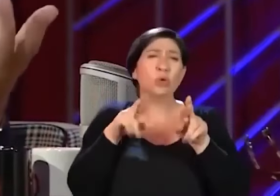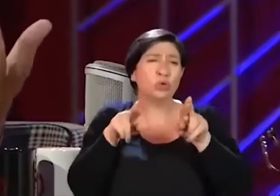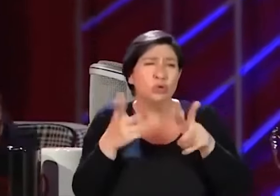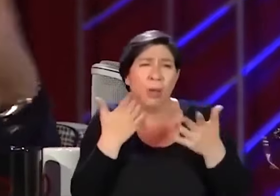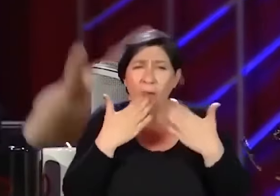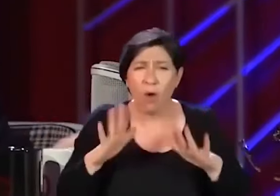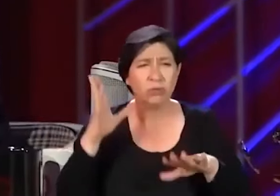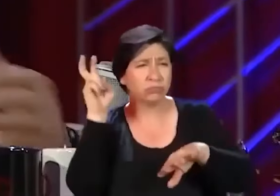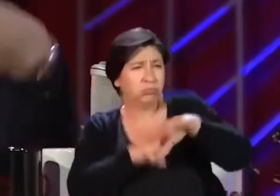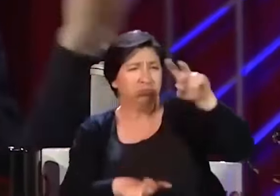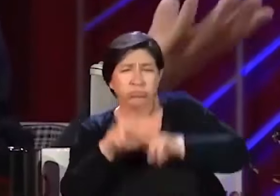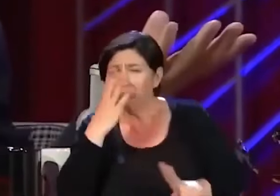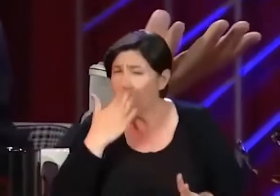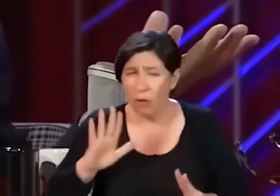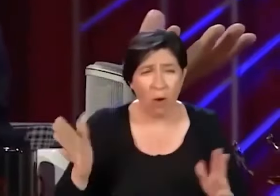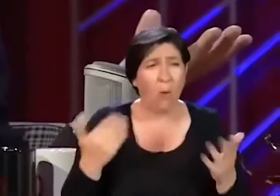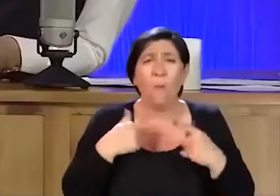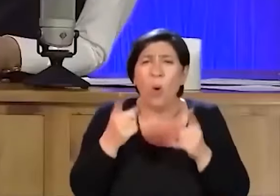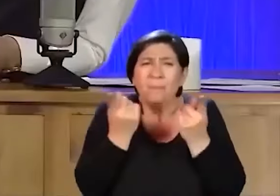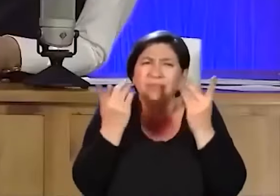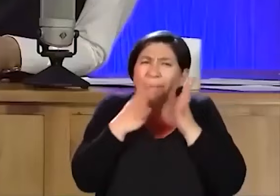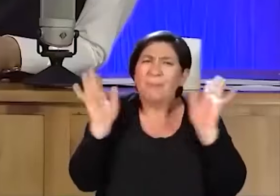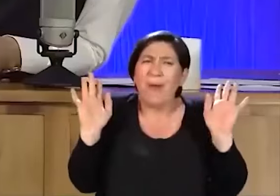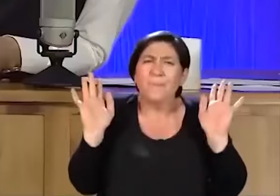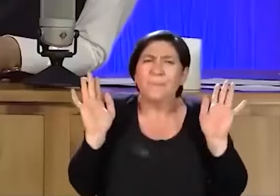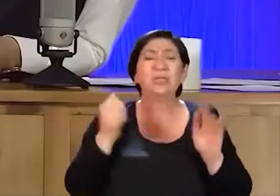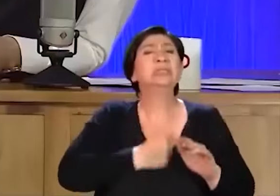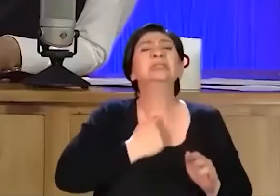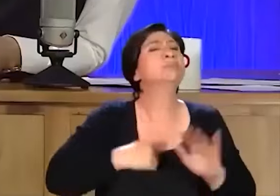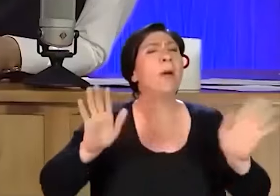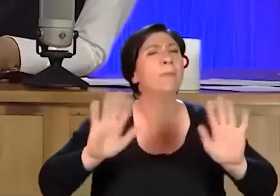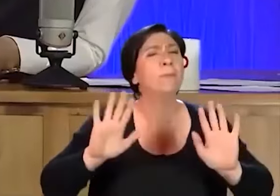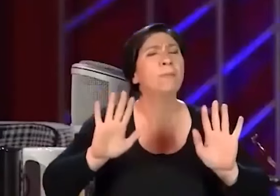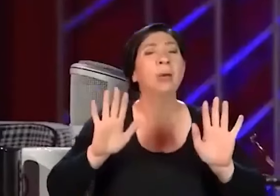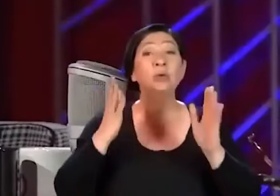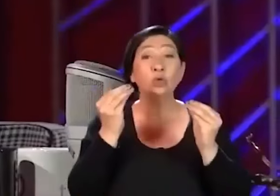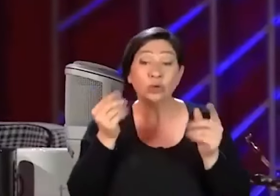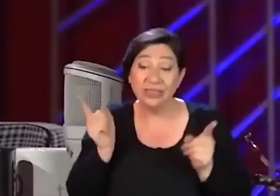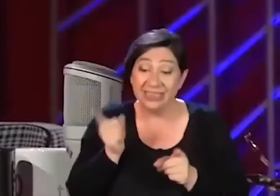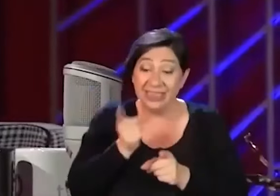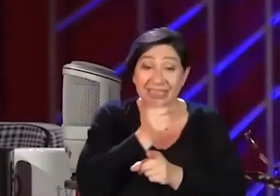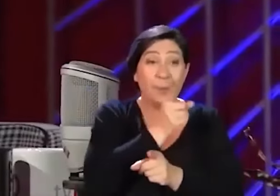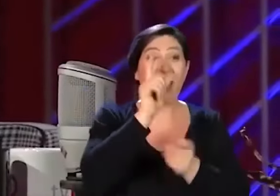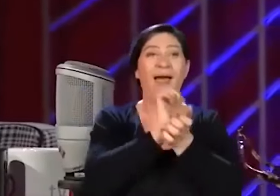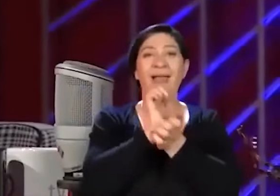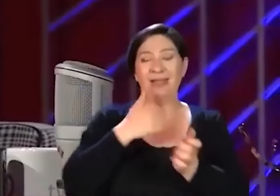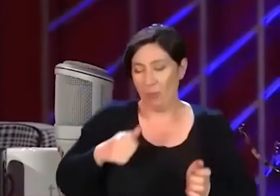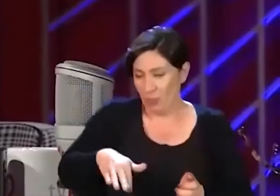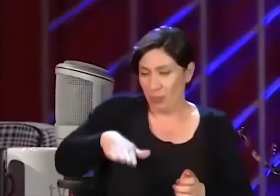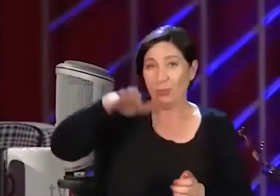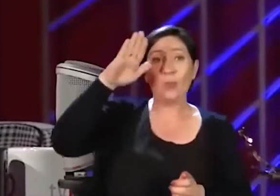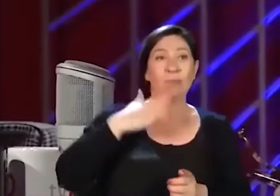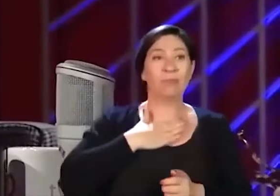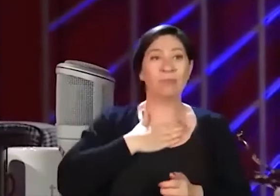Küsmek yoktur, kin duymam, hayatta böyle duygular beslemem, kızmam. Bir de çok çeşitli bir ailede büyüdüm. Yani benim